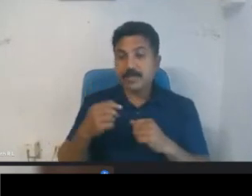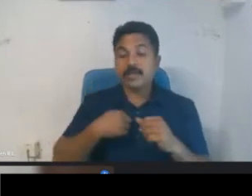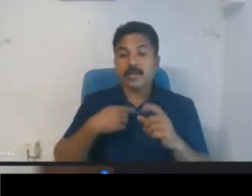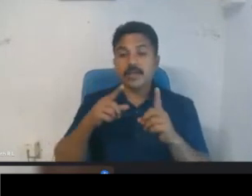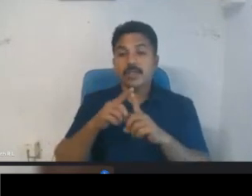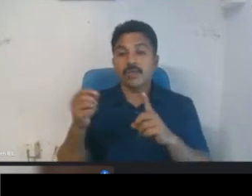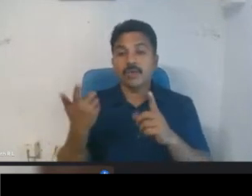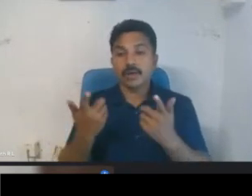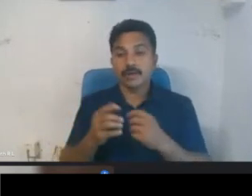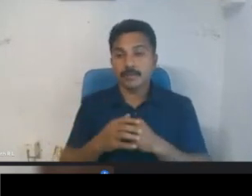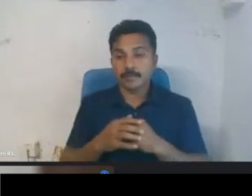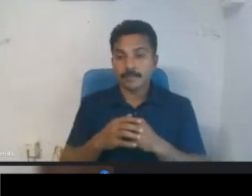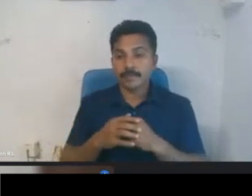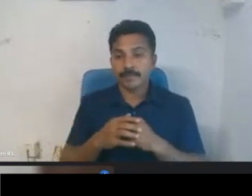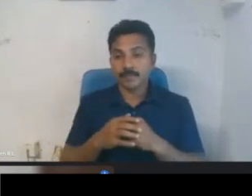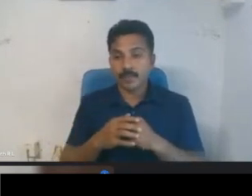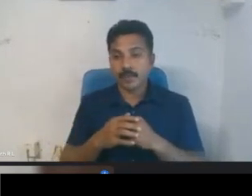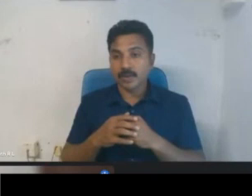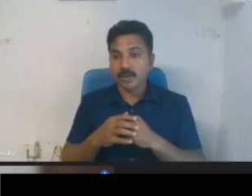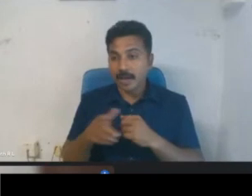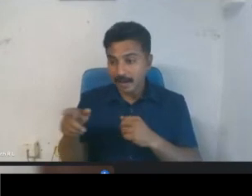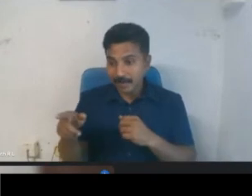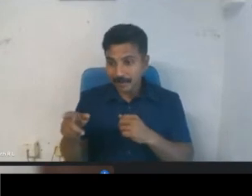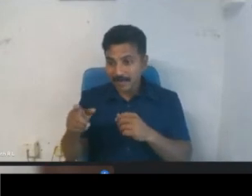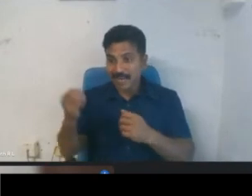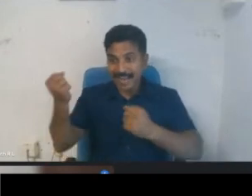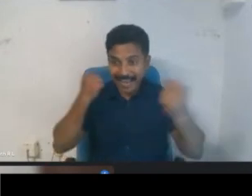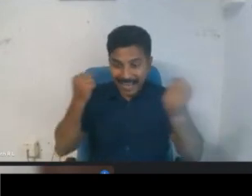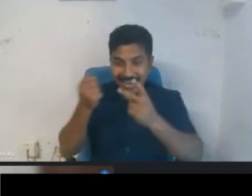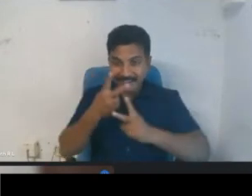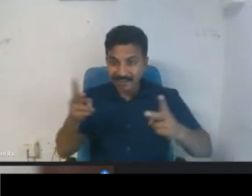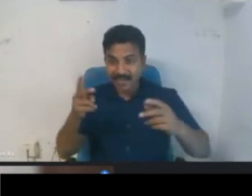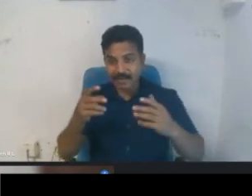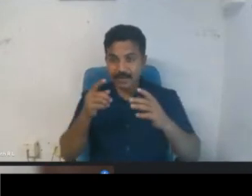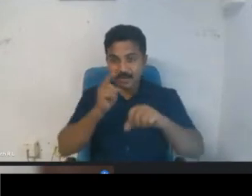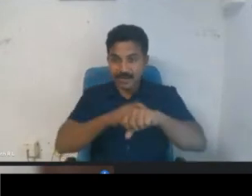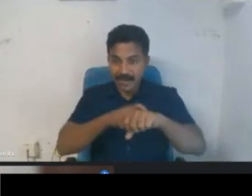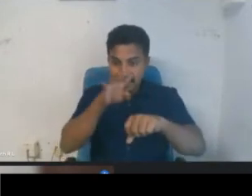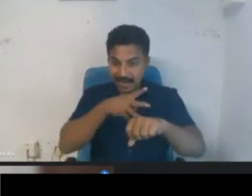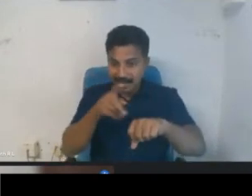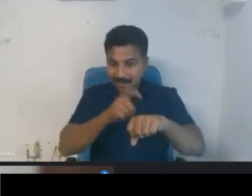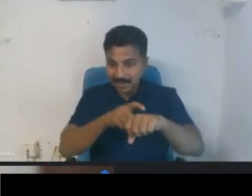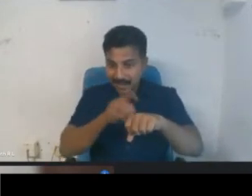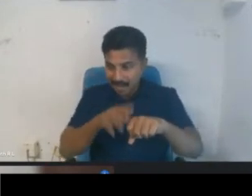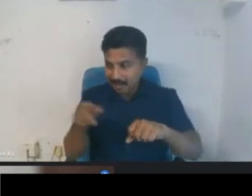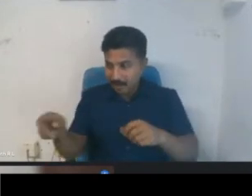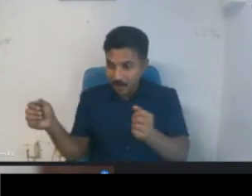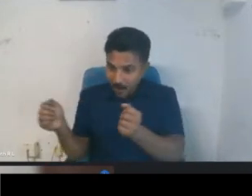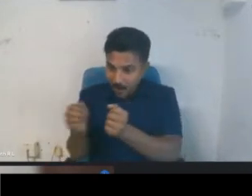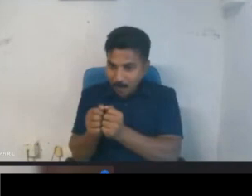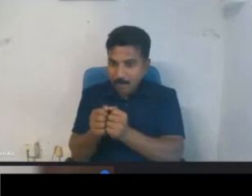ചെയ്യുന്നതെന്ന് പറഞ്ഞു കഴിഞ്ഞാല്, നമുക്ക് ഈ നമ്മുടെ ഡ്രിൽ അവർ ഇല്ല, അതായത് ഫിസിക്കൽ എഡ്യൂക്കേഷന്റെ ഒരു അവർ വരുന്ന സമയത്ത് ഇവനെയും കൊണ്ട്